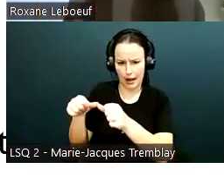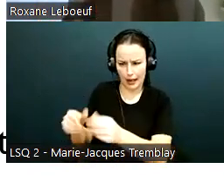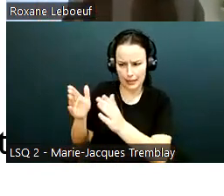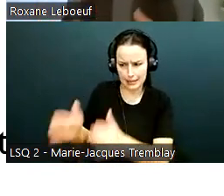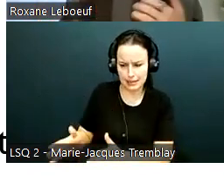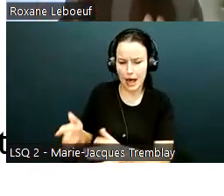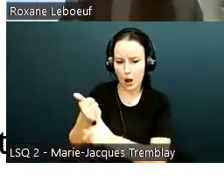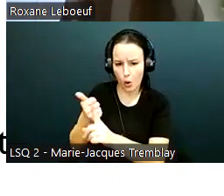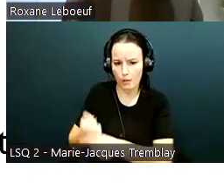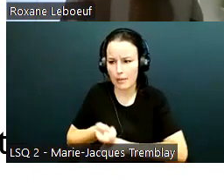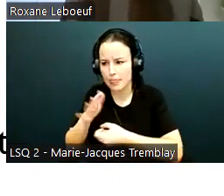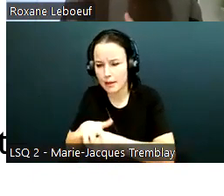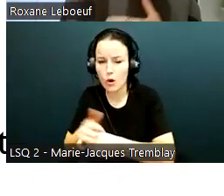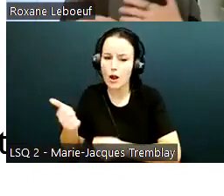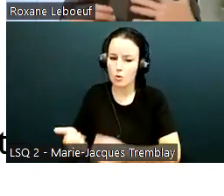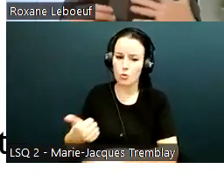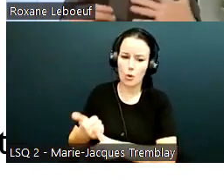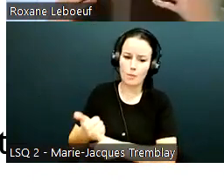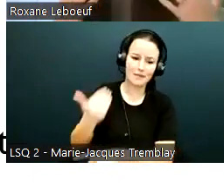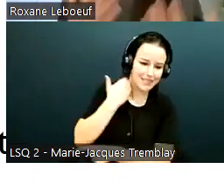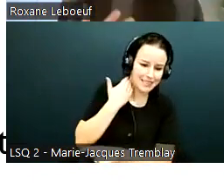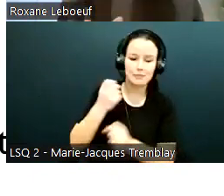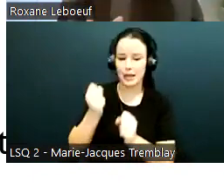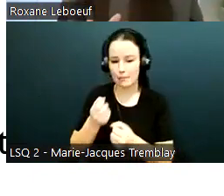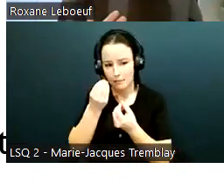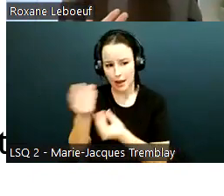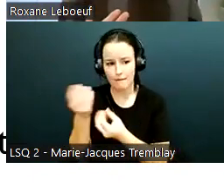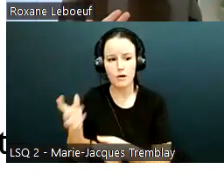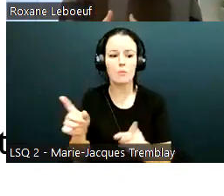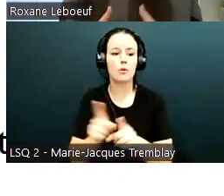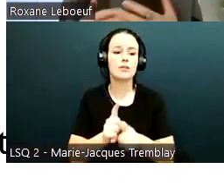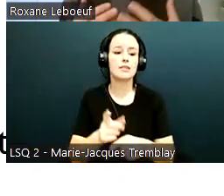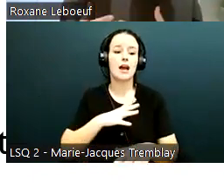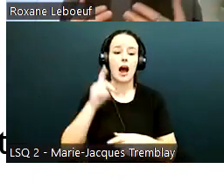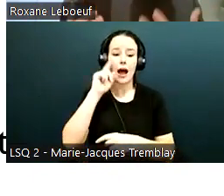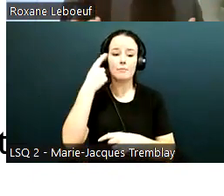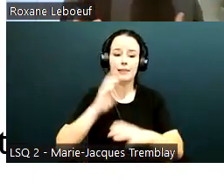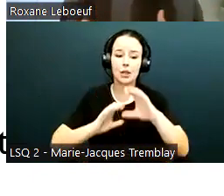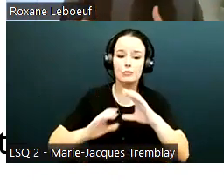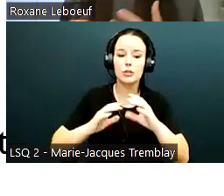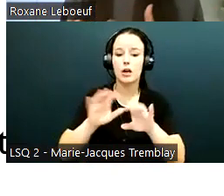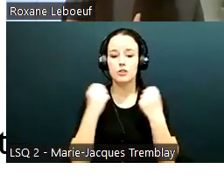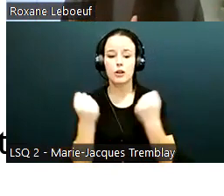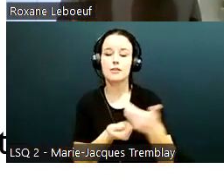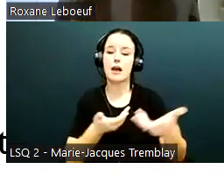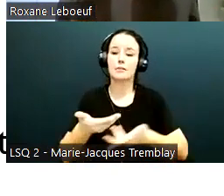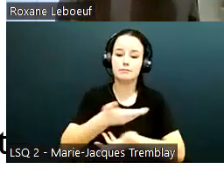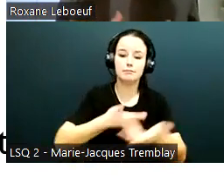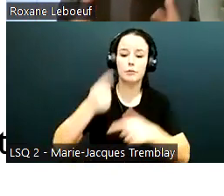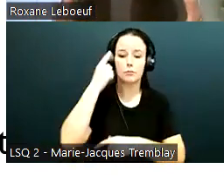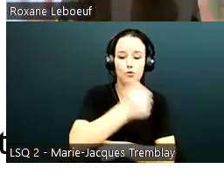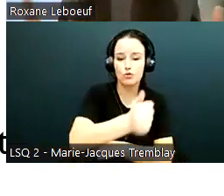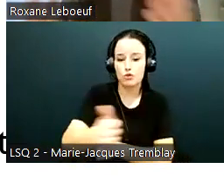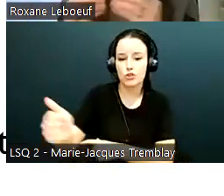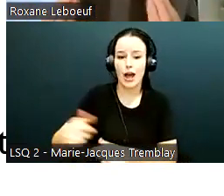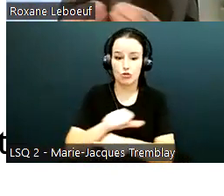qui en sont témoins, d'informer sur les ressources, de bonifier les habiletés communicationnelles, sociales et bienveillantes de tous, donc pas juste les